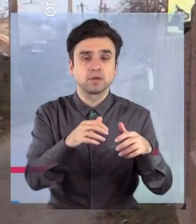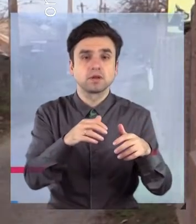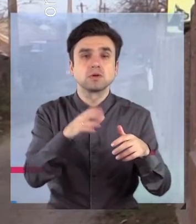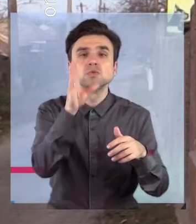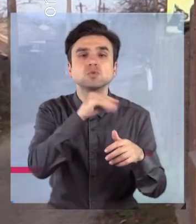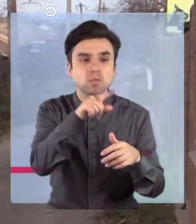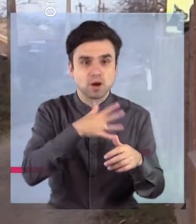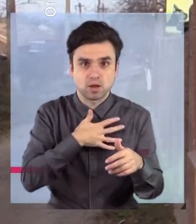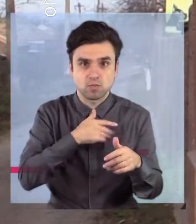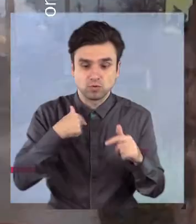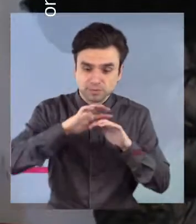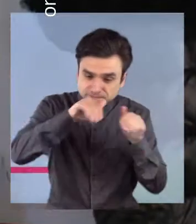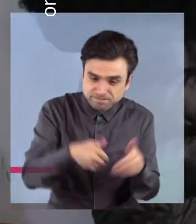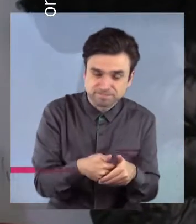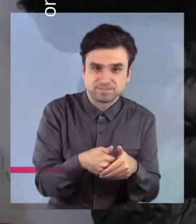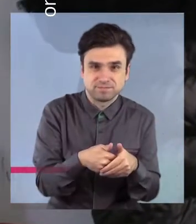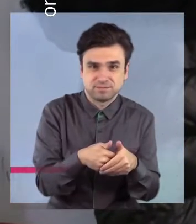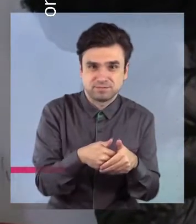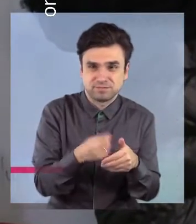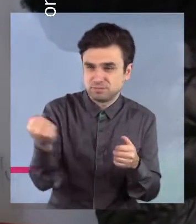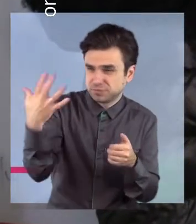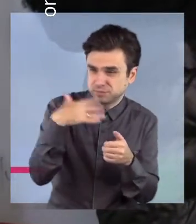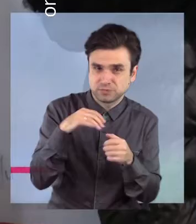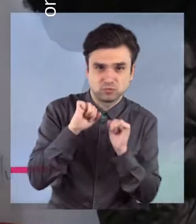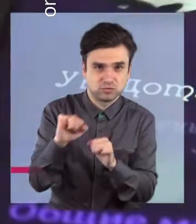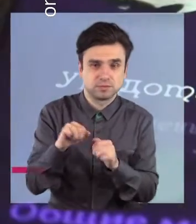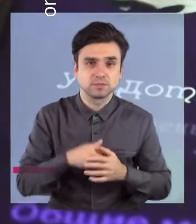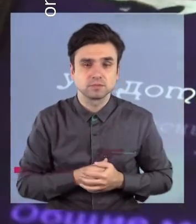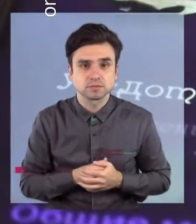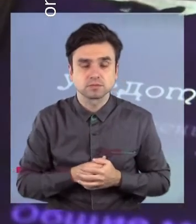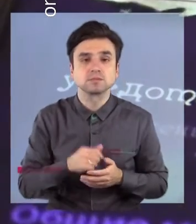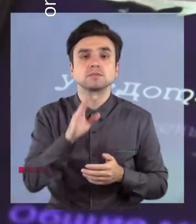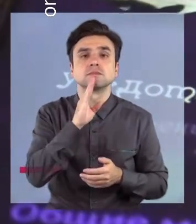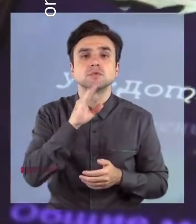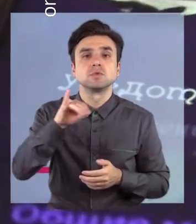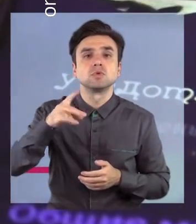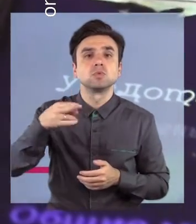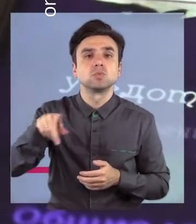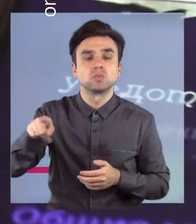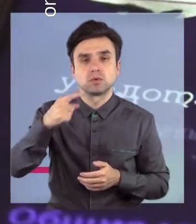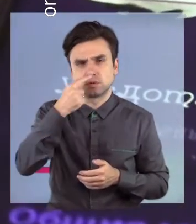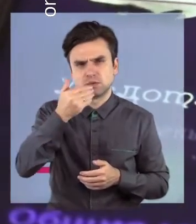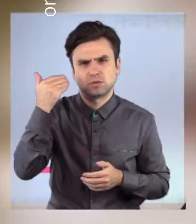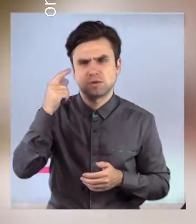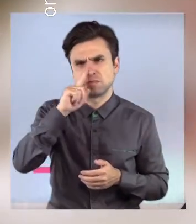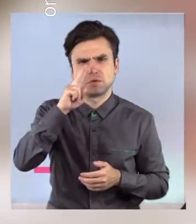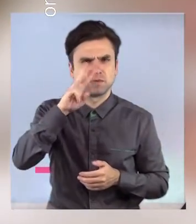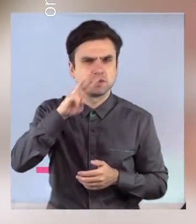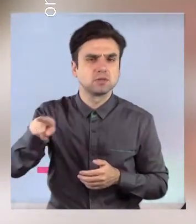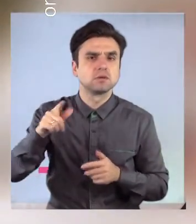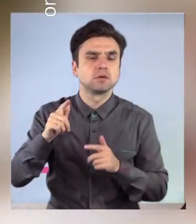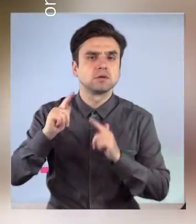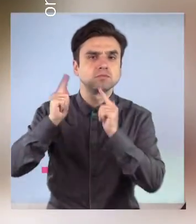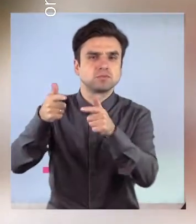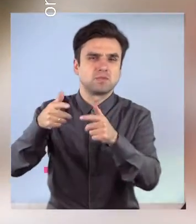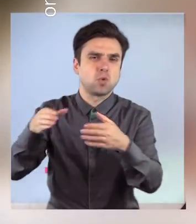і віддала на стаціонар до ветклініки. Вже декілька місяців, як дівчина долучилася до групи активістів «Поміч тваринам». Розповідає, кошеняті на